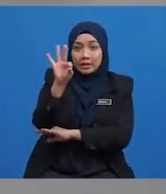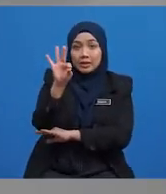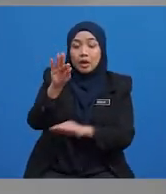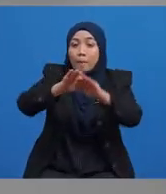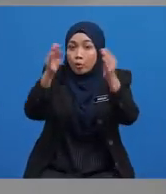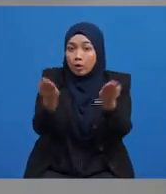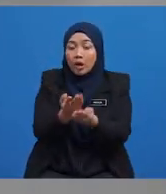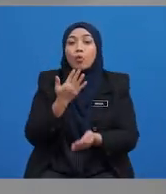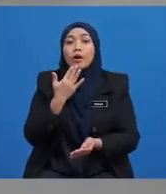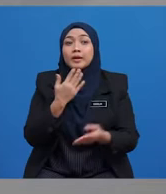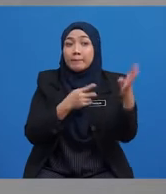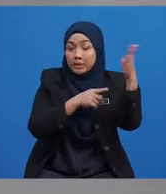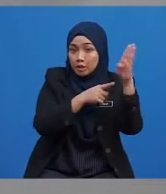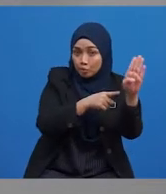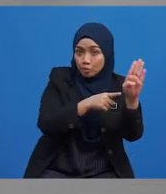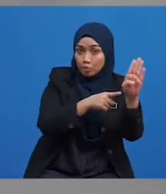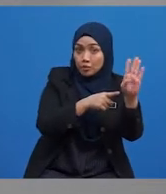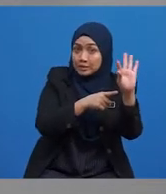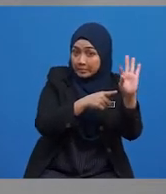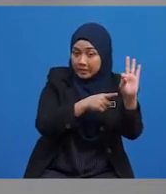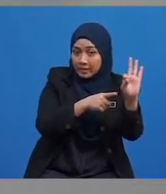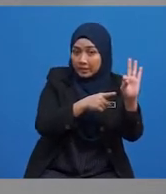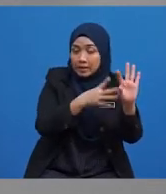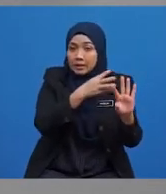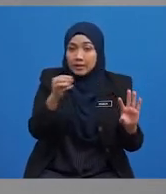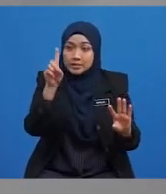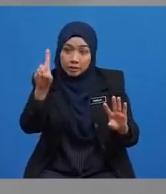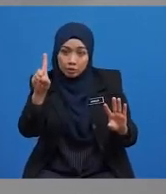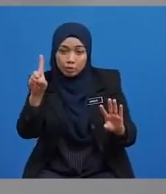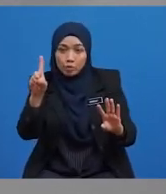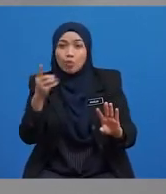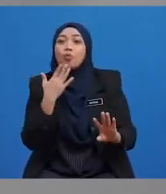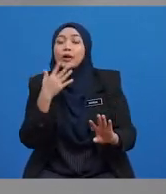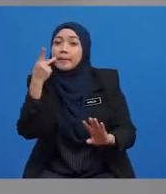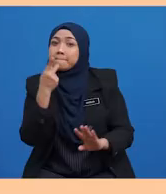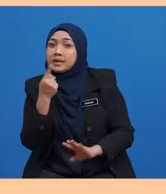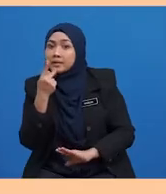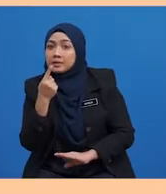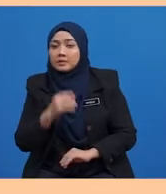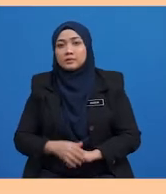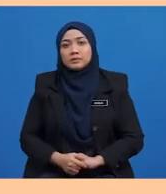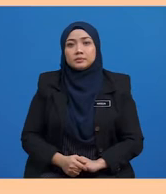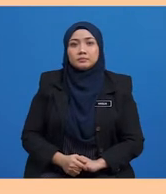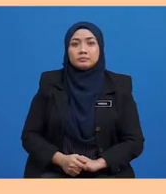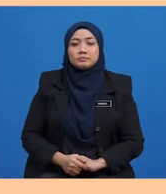bola berwarna biru dan sebiji bola berwarna merah jambu.